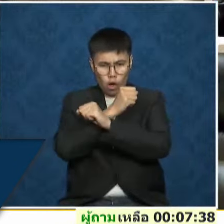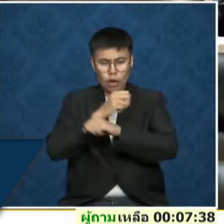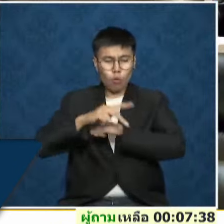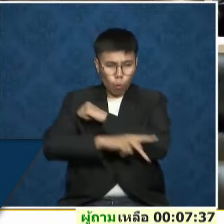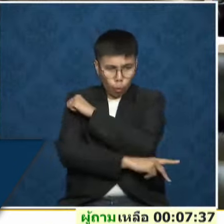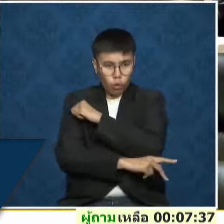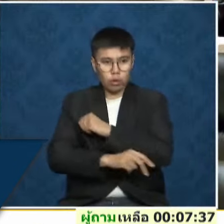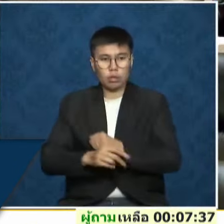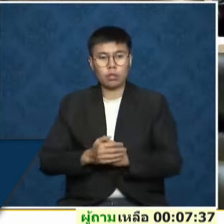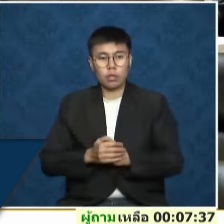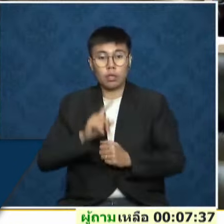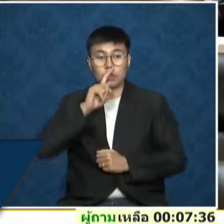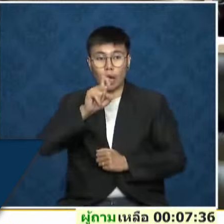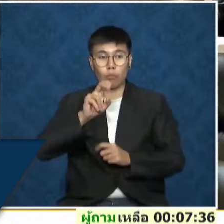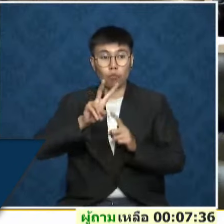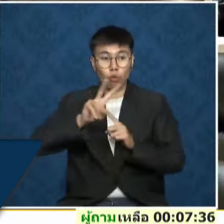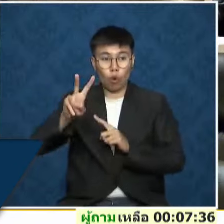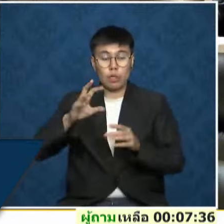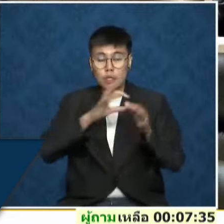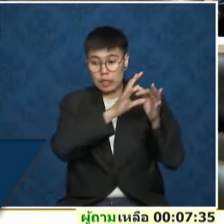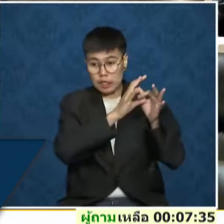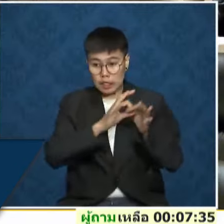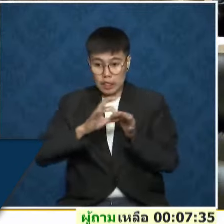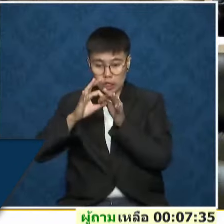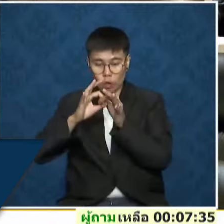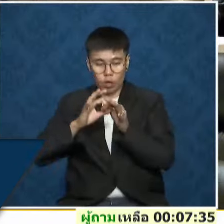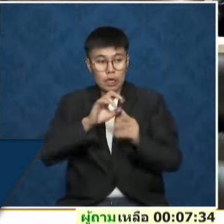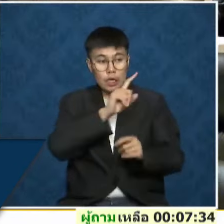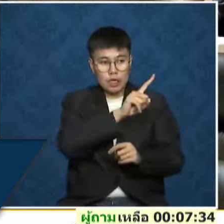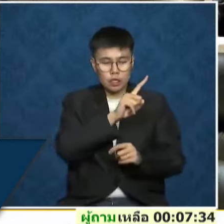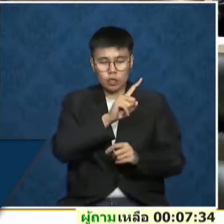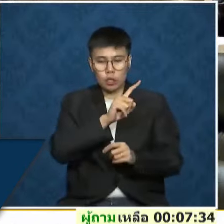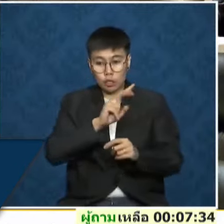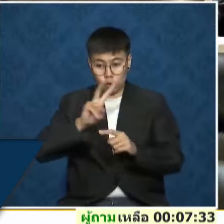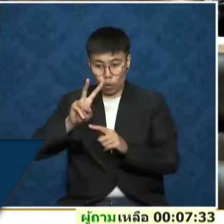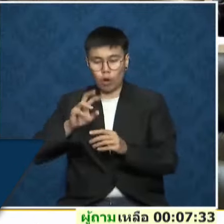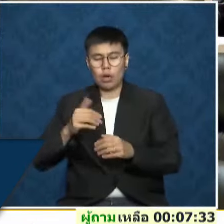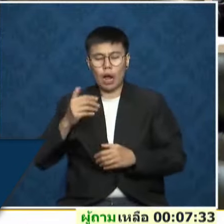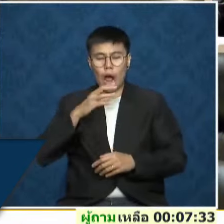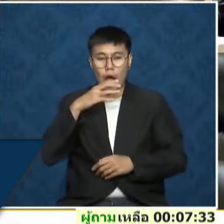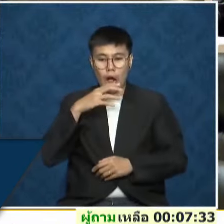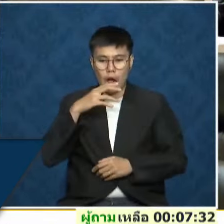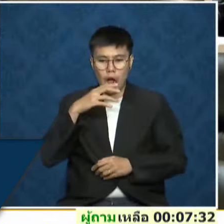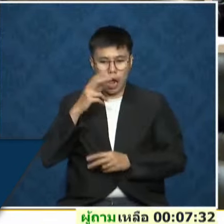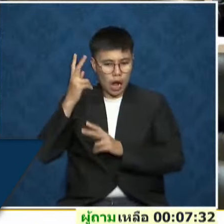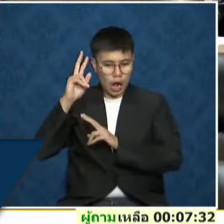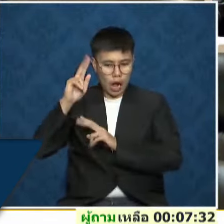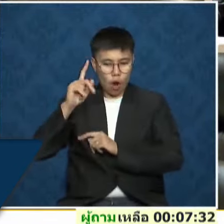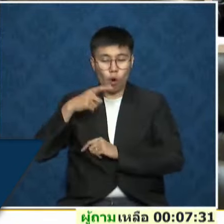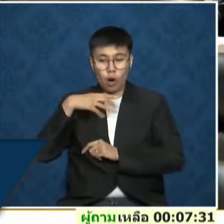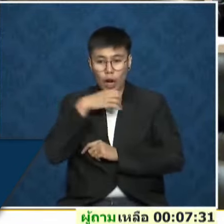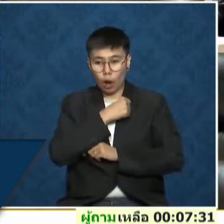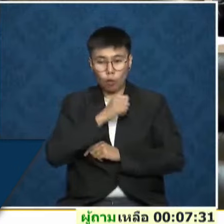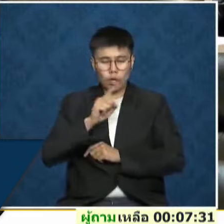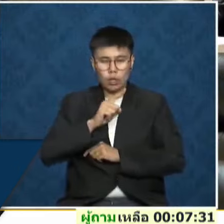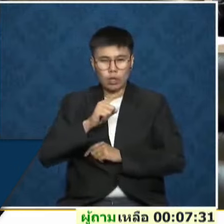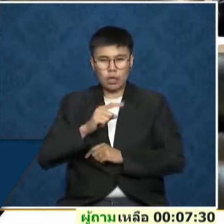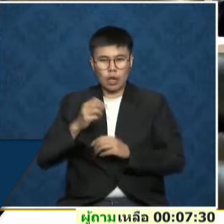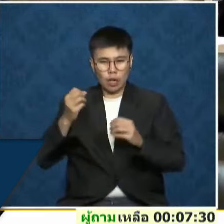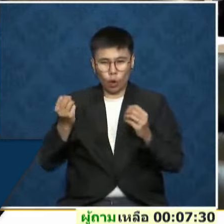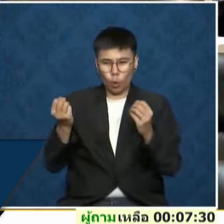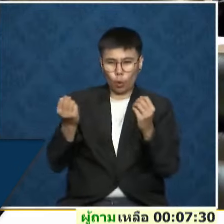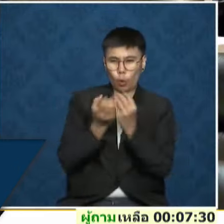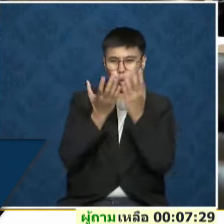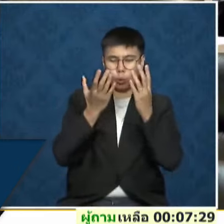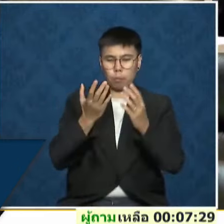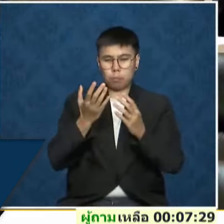งคำถามที่2นะคะเกี่ยวเนื่องกับคำถามแรกที่ฉันขอย้อนข่าวที่เก่าไปสักเล็กน้อยกรณีเรื่องราวสะเทือนใจแวดวงการศึกษาอี